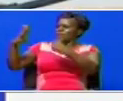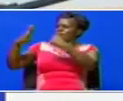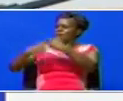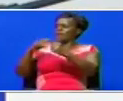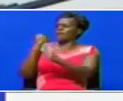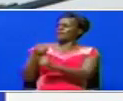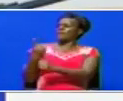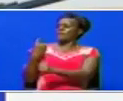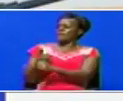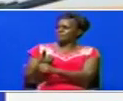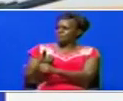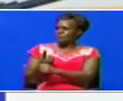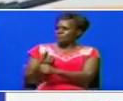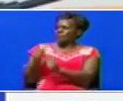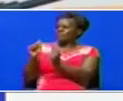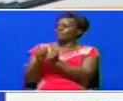7,911,